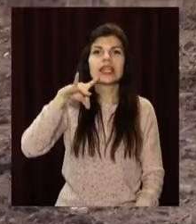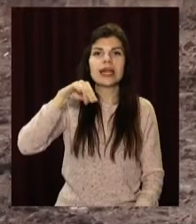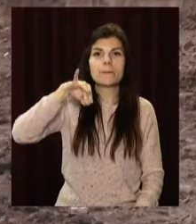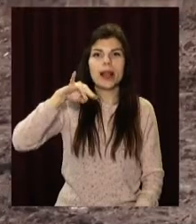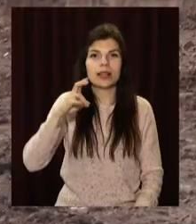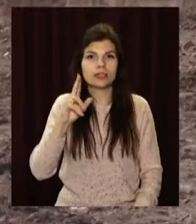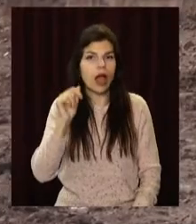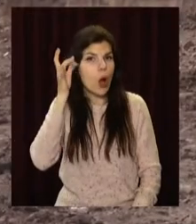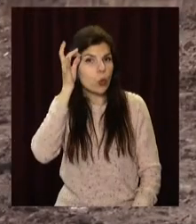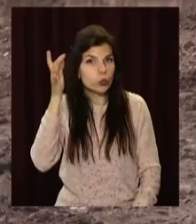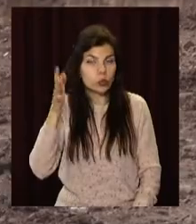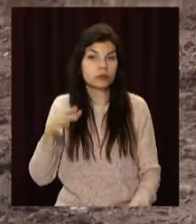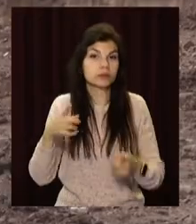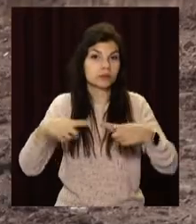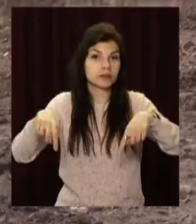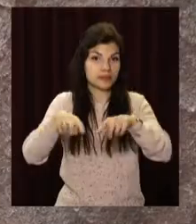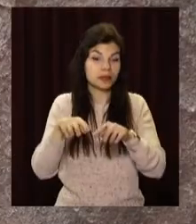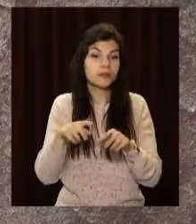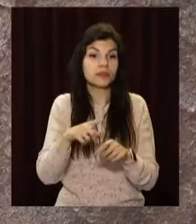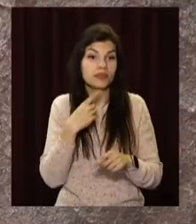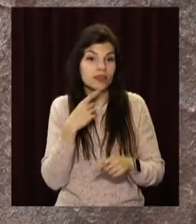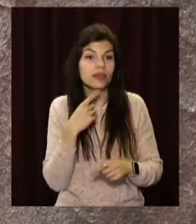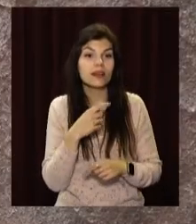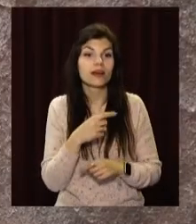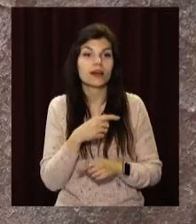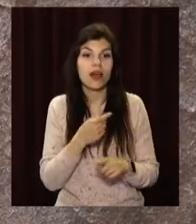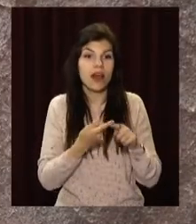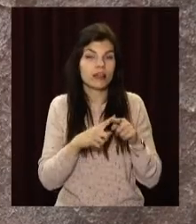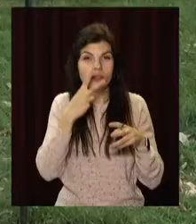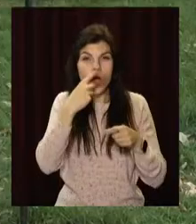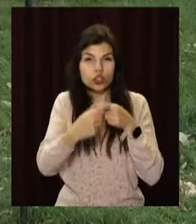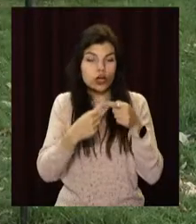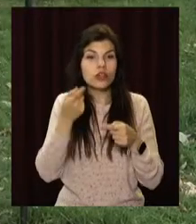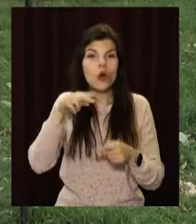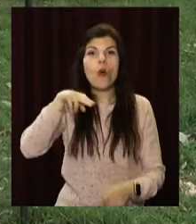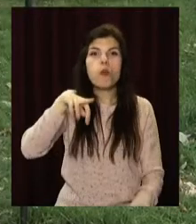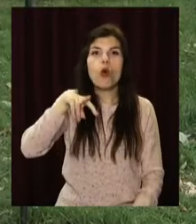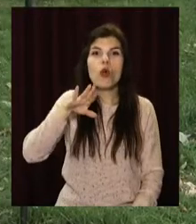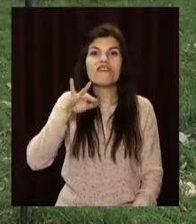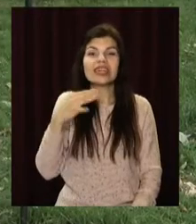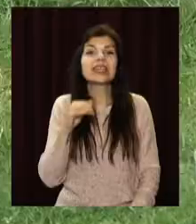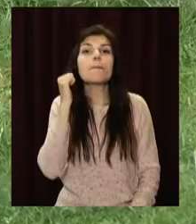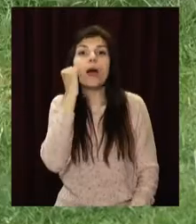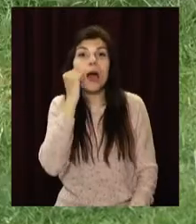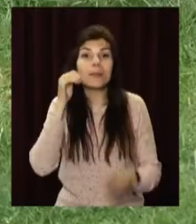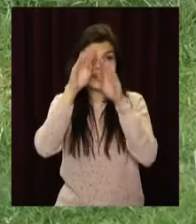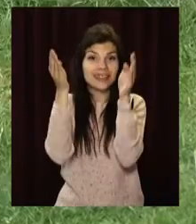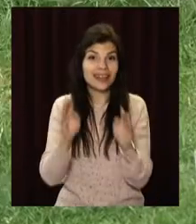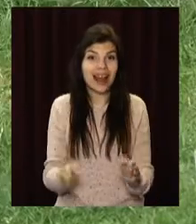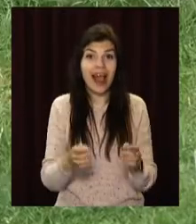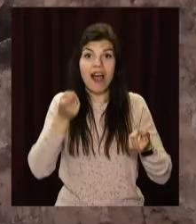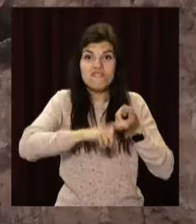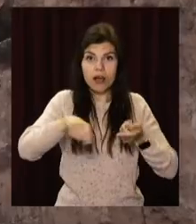культури. Каміння, які стоять в основі кромлиху, пояснює Дмитро Тесленко, це нащадки тих самих половецьких баб, які мешкають в історичному